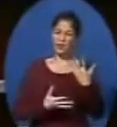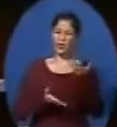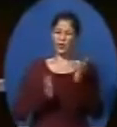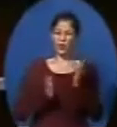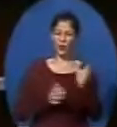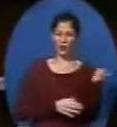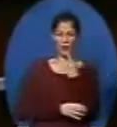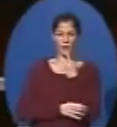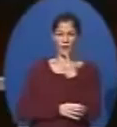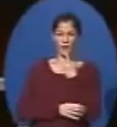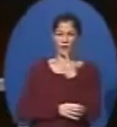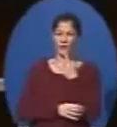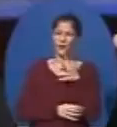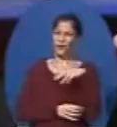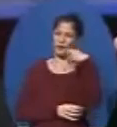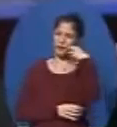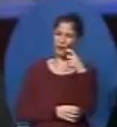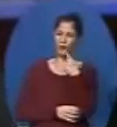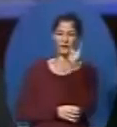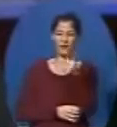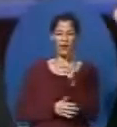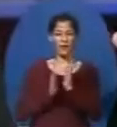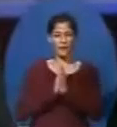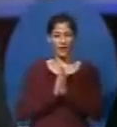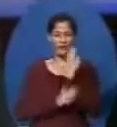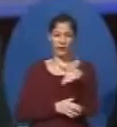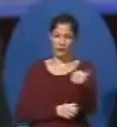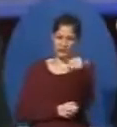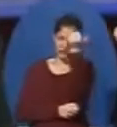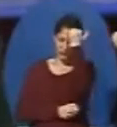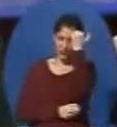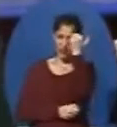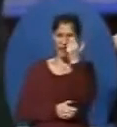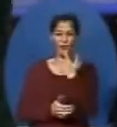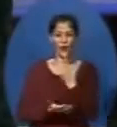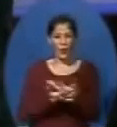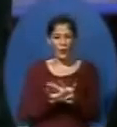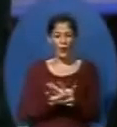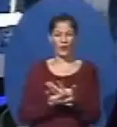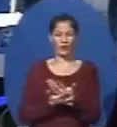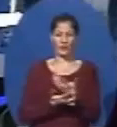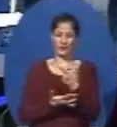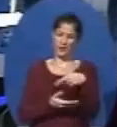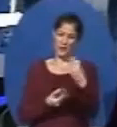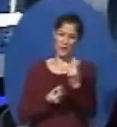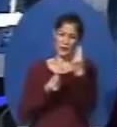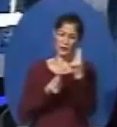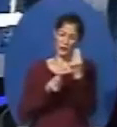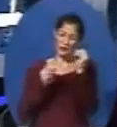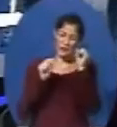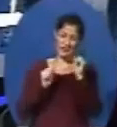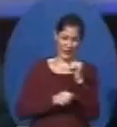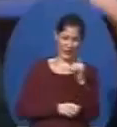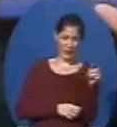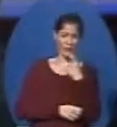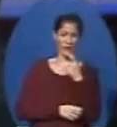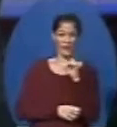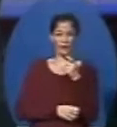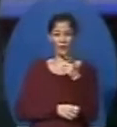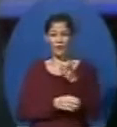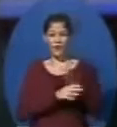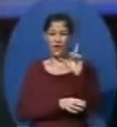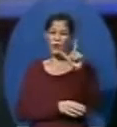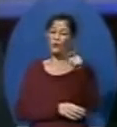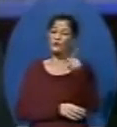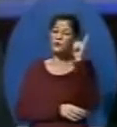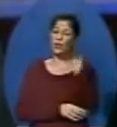החוק. לבקש חנינה צריך לבקש ולהצטער ולהודות במה שהוא עשה. הכרה בחרתה, זה הכלל הבסיסי. ואם הוא יפנה, אז ישקלו, אבל